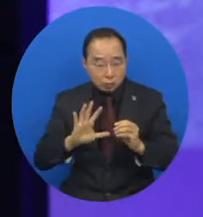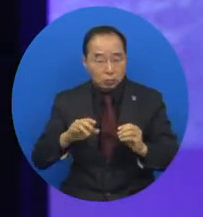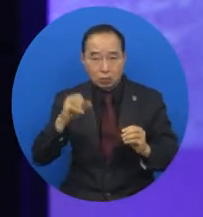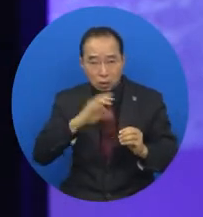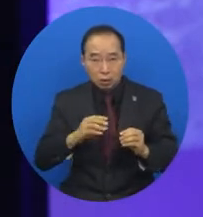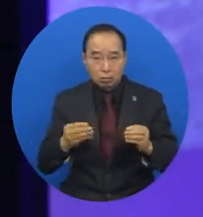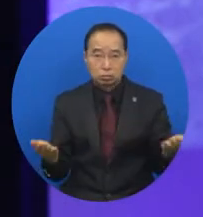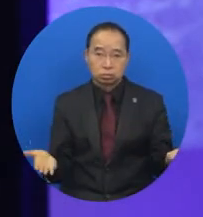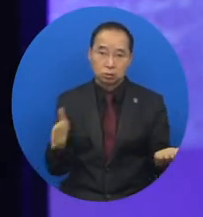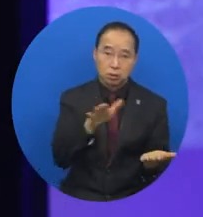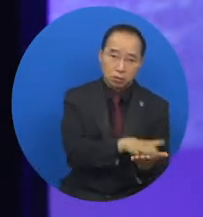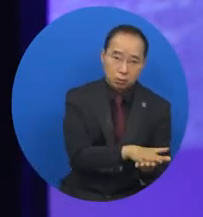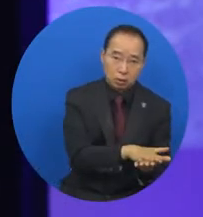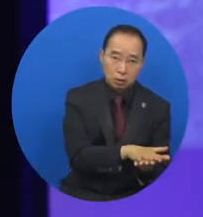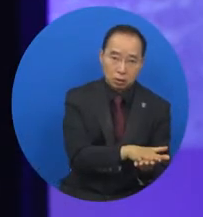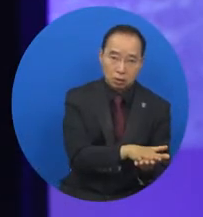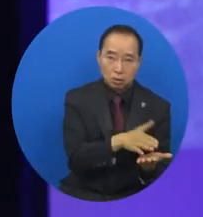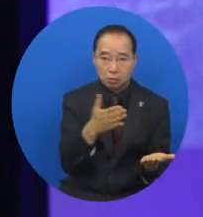접었다가 폈다가 하는 거예요.